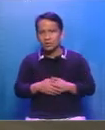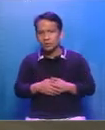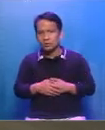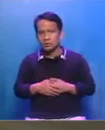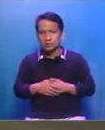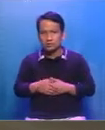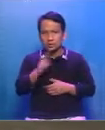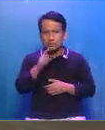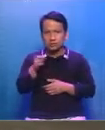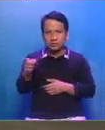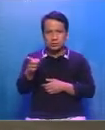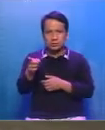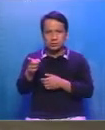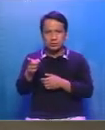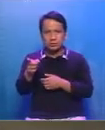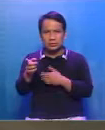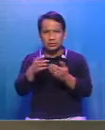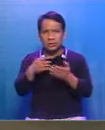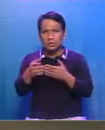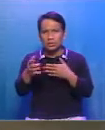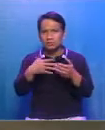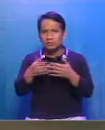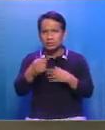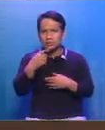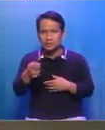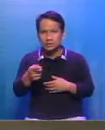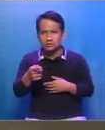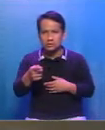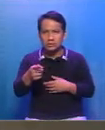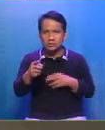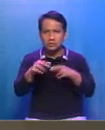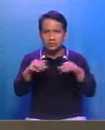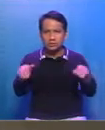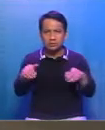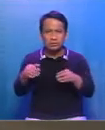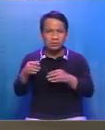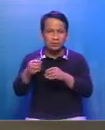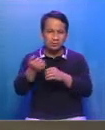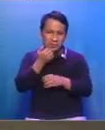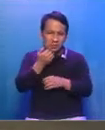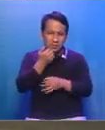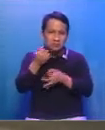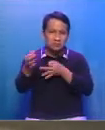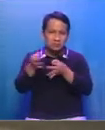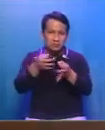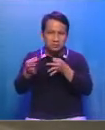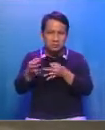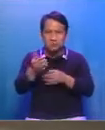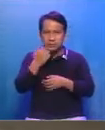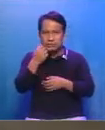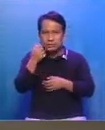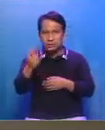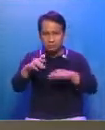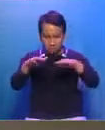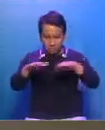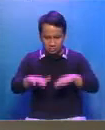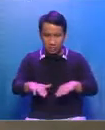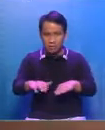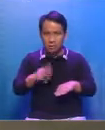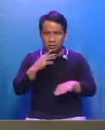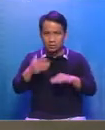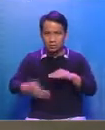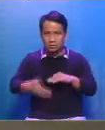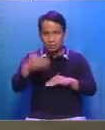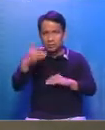na nagsupa. Kasi sinasabi ng velocity, mali ang interpretation na kung mababa ang velocity sa tapat